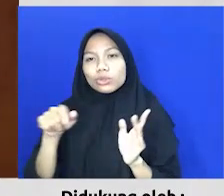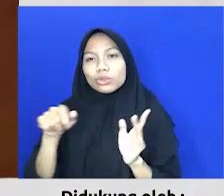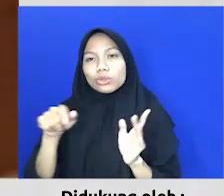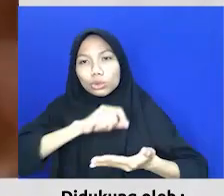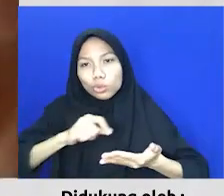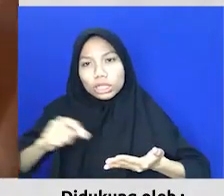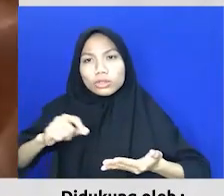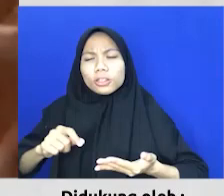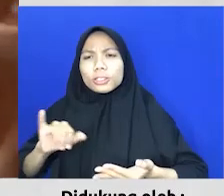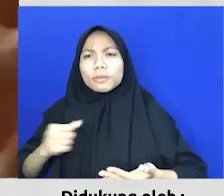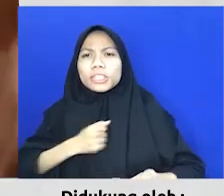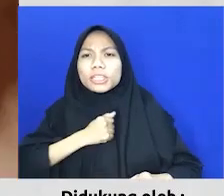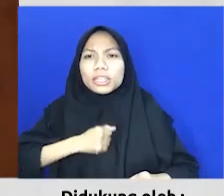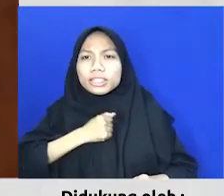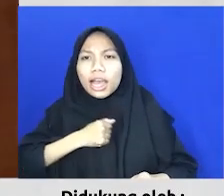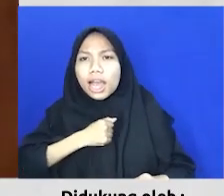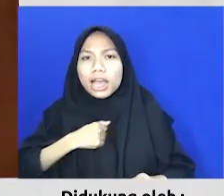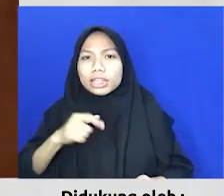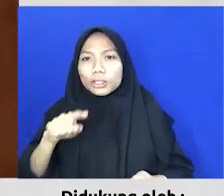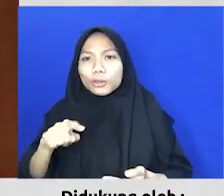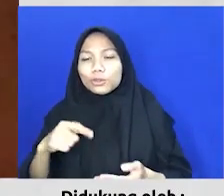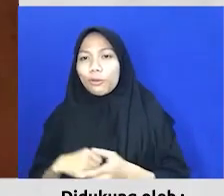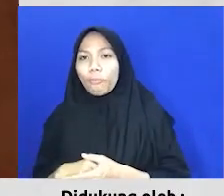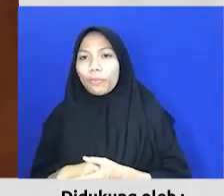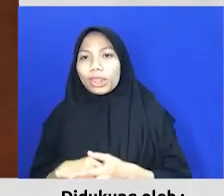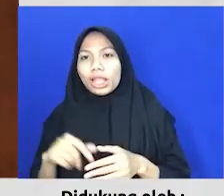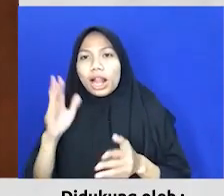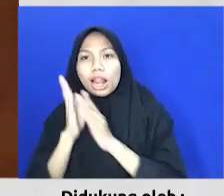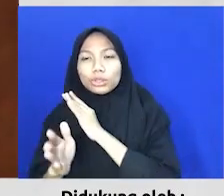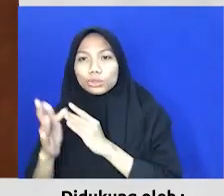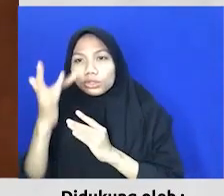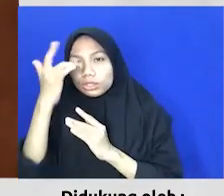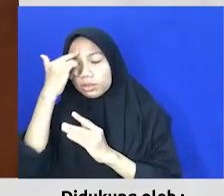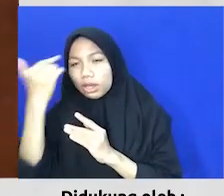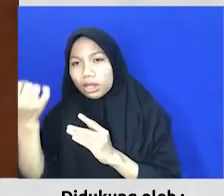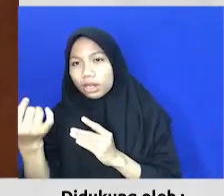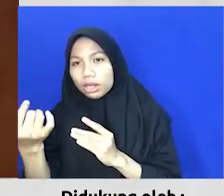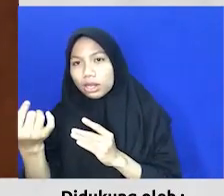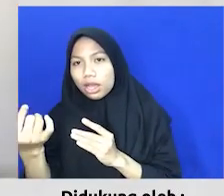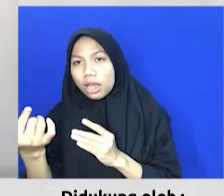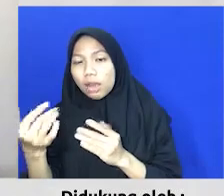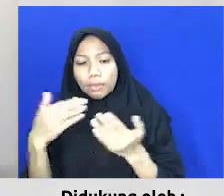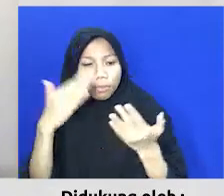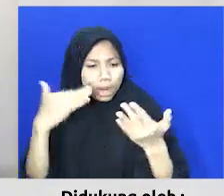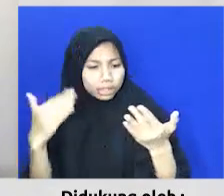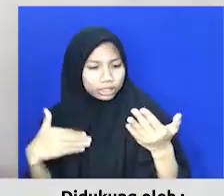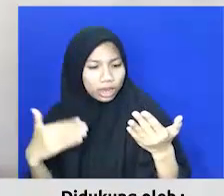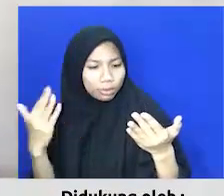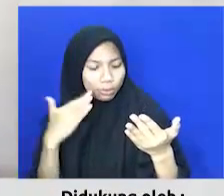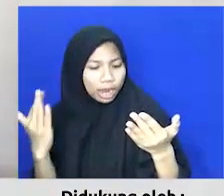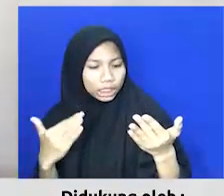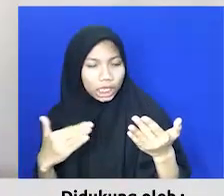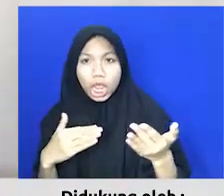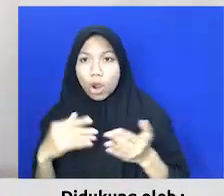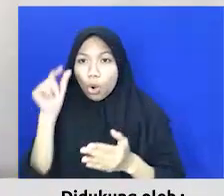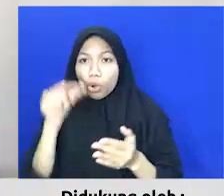lah ya, tapi tidak top-top apa ya kan ya, ya kan? Dia ya, tidak menulis juga di pedoman tempat Rosian Anwar apa kan